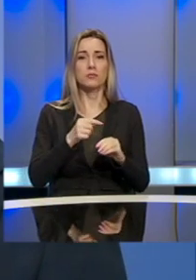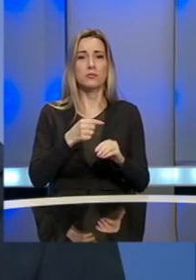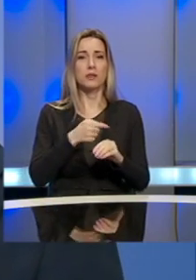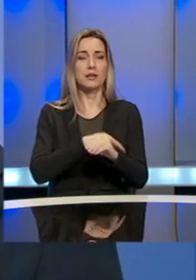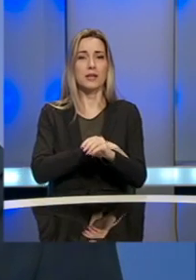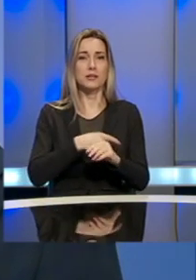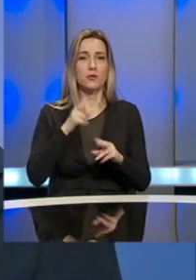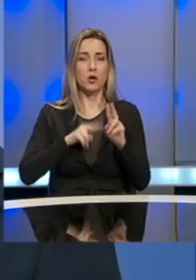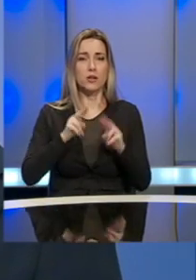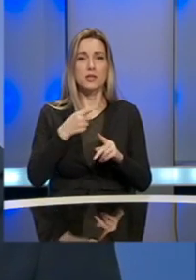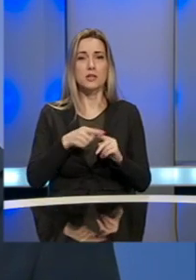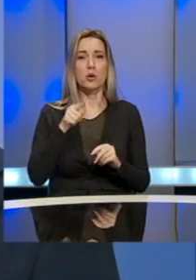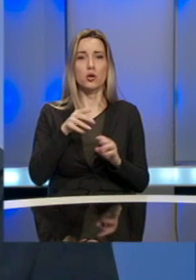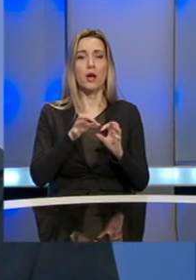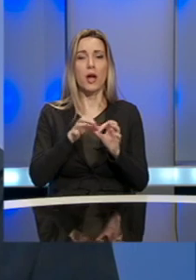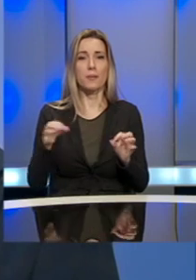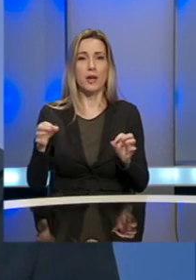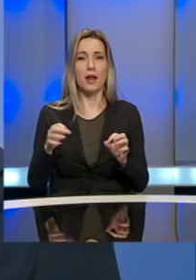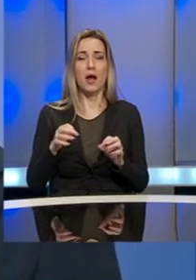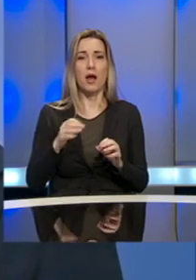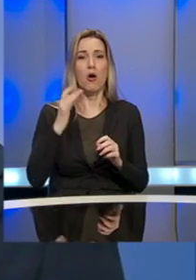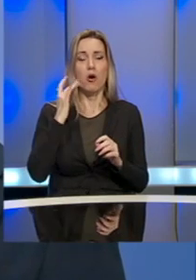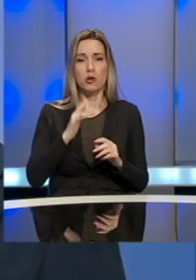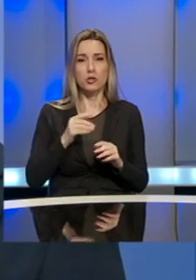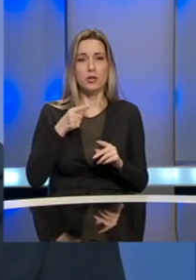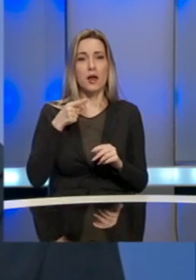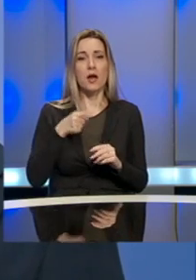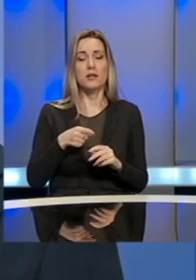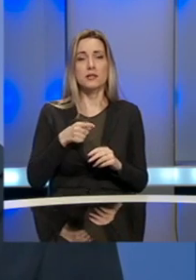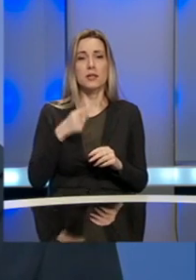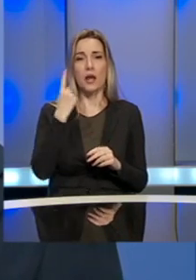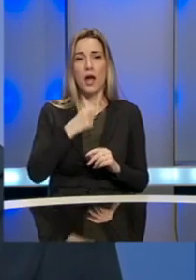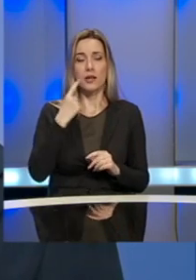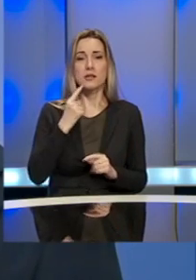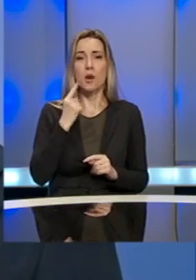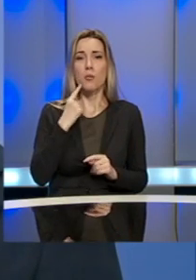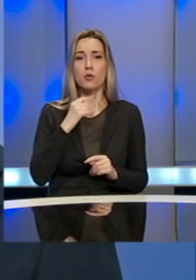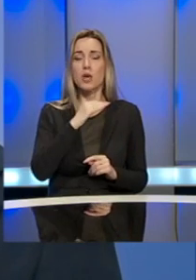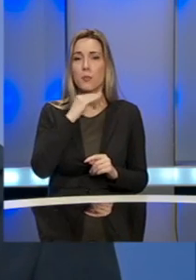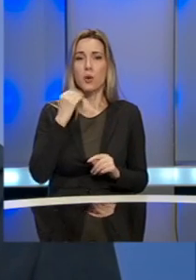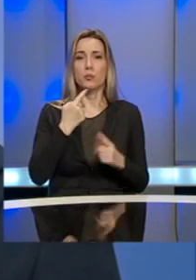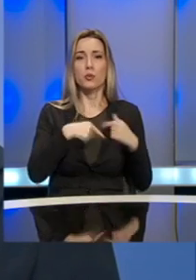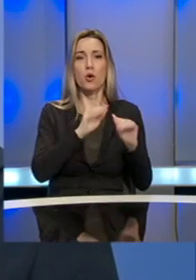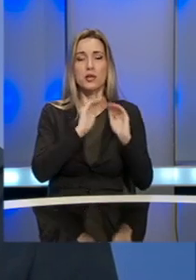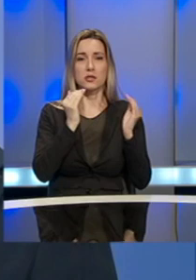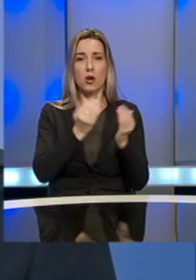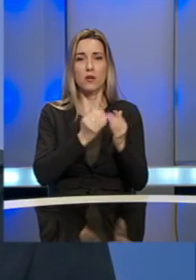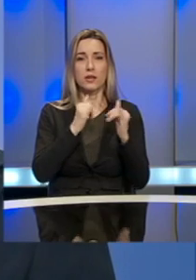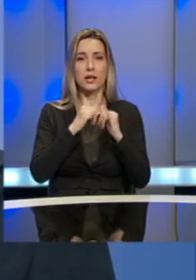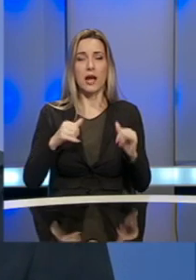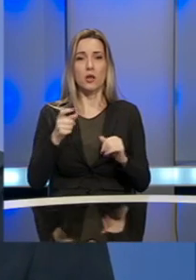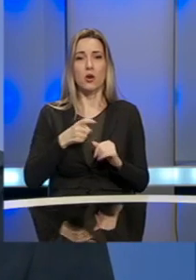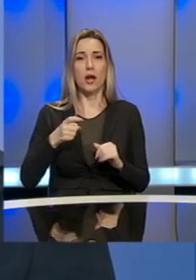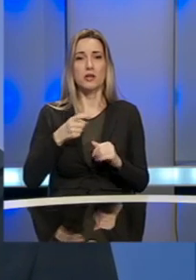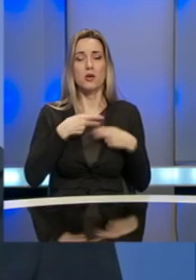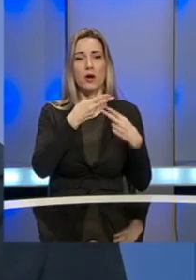i zbog toga je ova mjera vrlo, vrlo radikalna, da se, dakle, ta lica pokušaju potpuno izolovati. Grad je organizovao